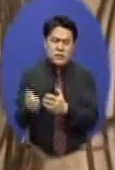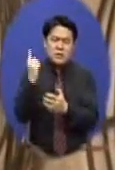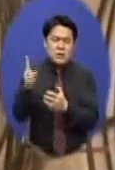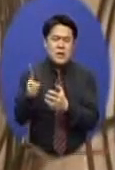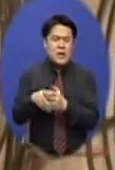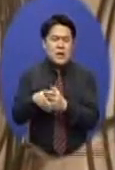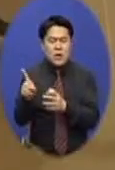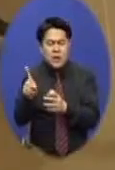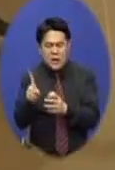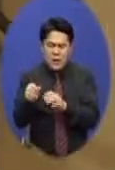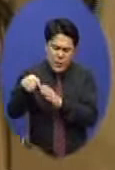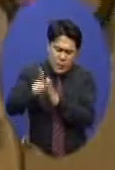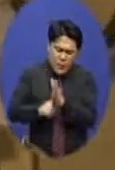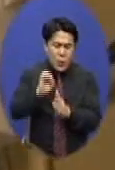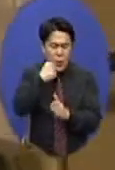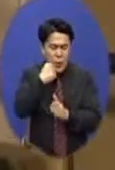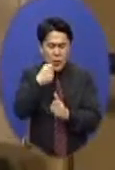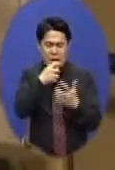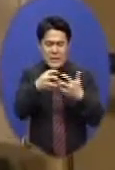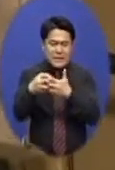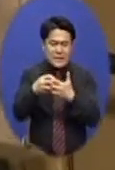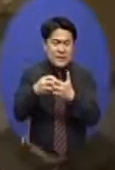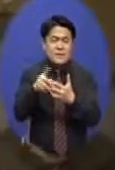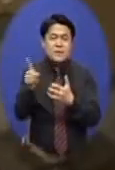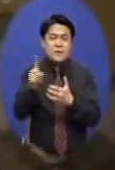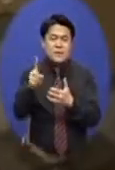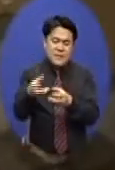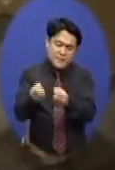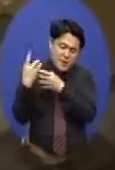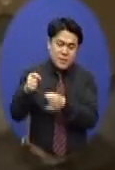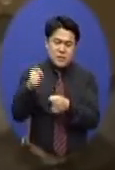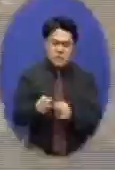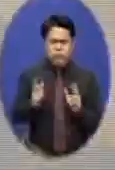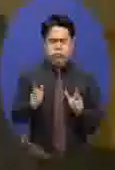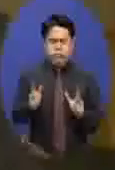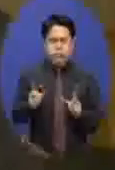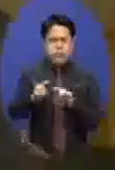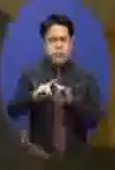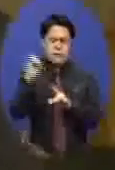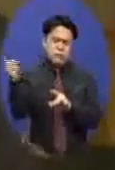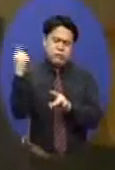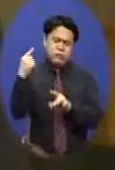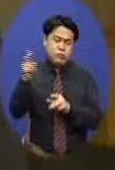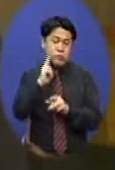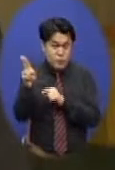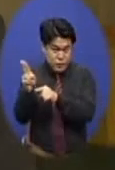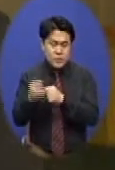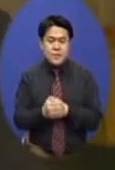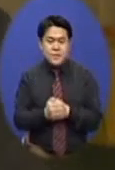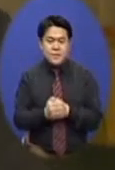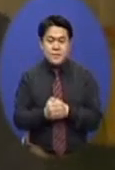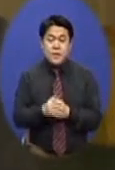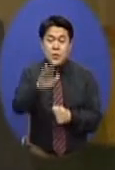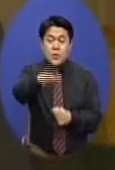떨어지고 얼음 제거를 위해 히터를 작동시켜야 해 전력 소모가 크다고 하는데요. 예, 고습도 유니쿨러는 저장고